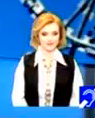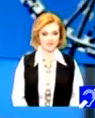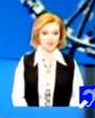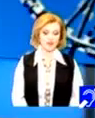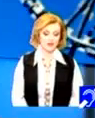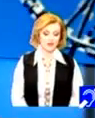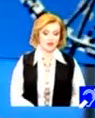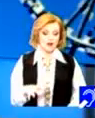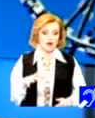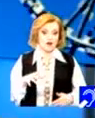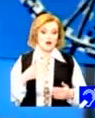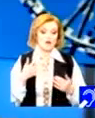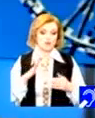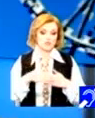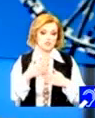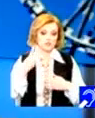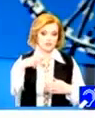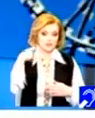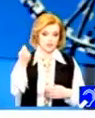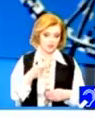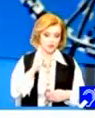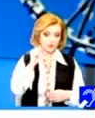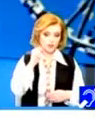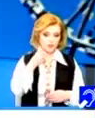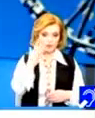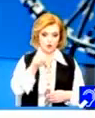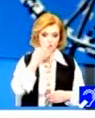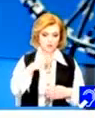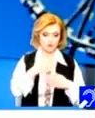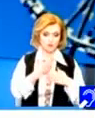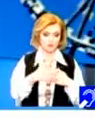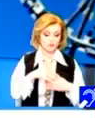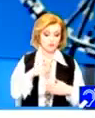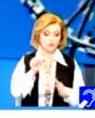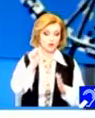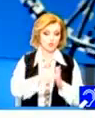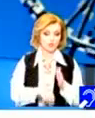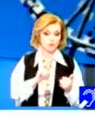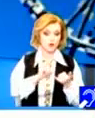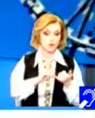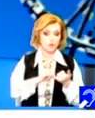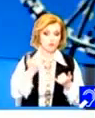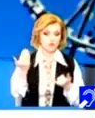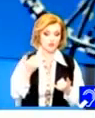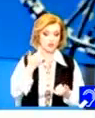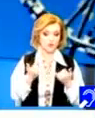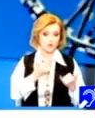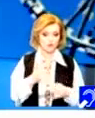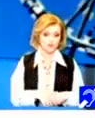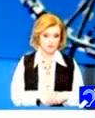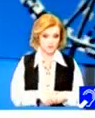Geluzia l-a împins la crimă, iar acum va sta 20 de ani după gratii. Un bărbat din Florești a fost condamnat pentru că l-a ucis pe amantul concubinei